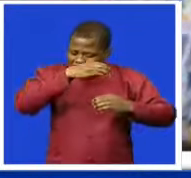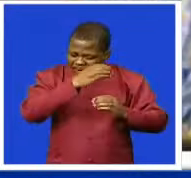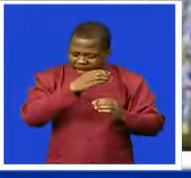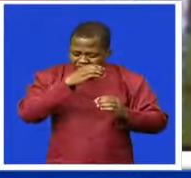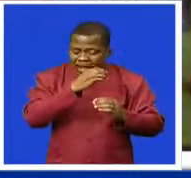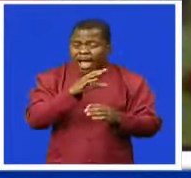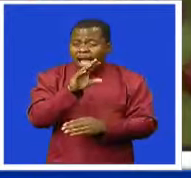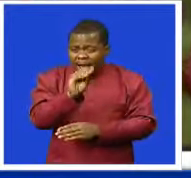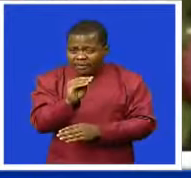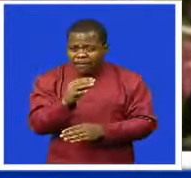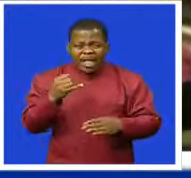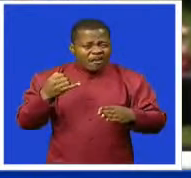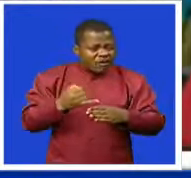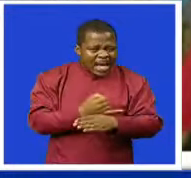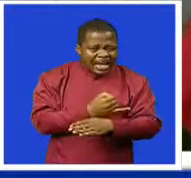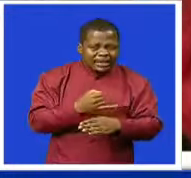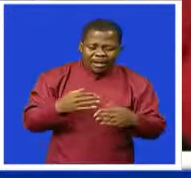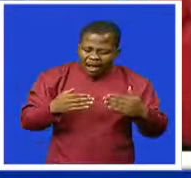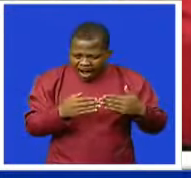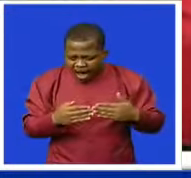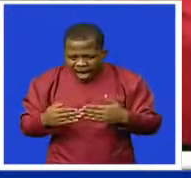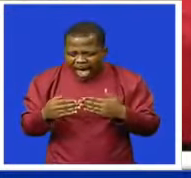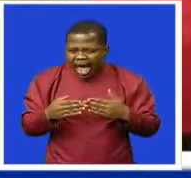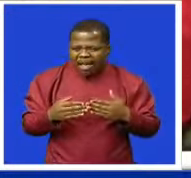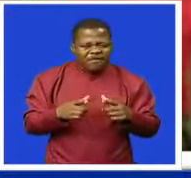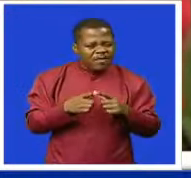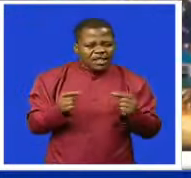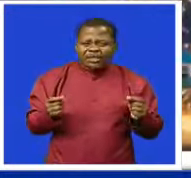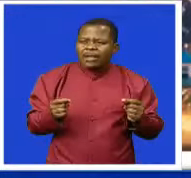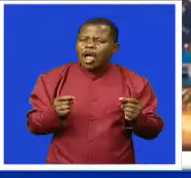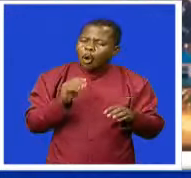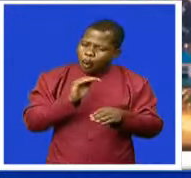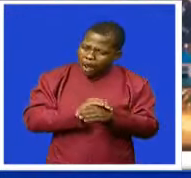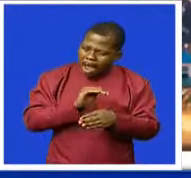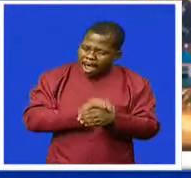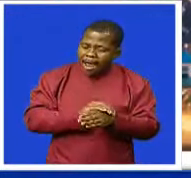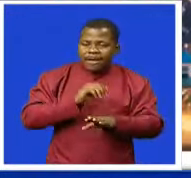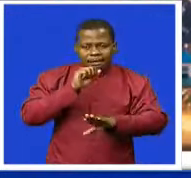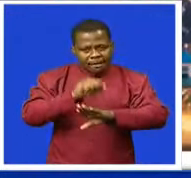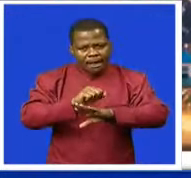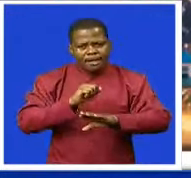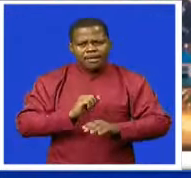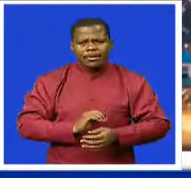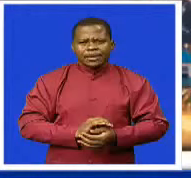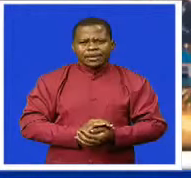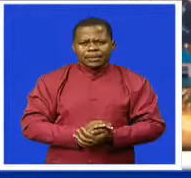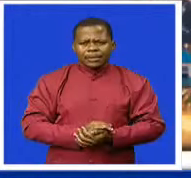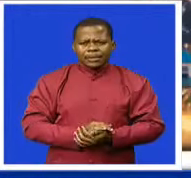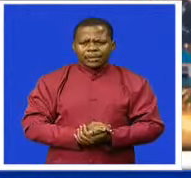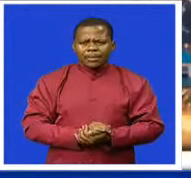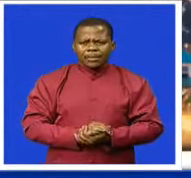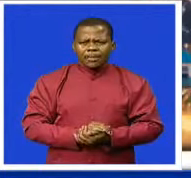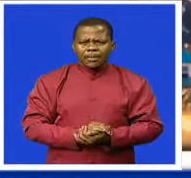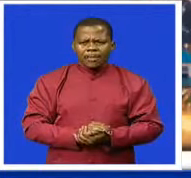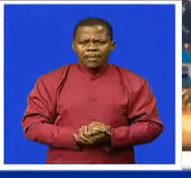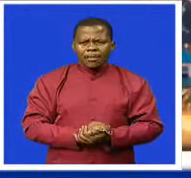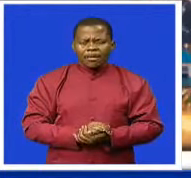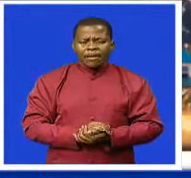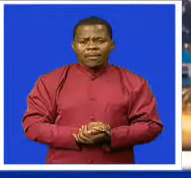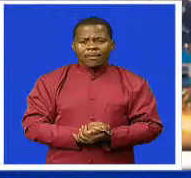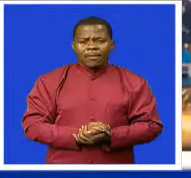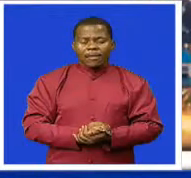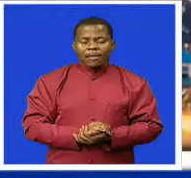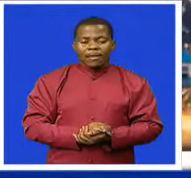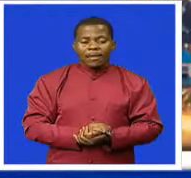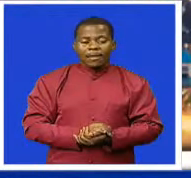Temalangeni Dlamini na LinkedIn Gule, Emalkens. Sawucibele umthetho weTindzaba tempensheni